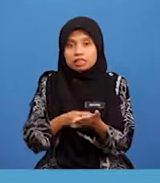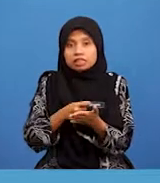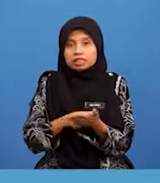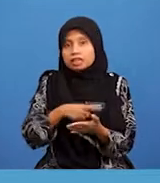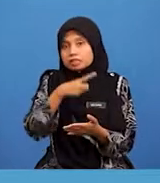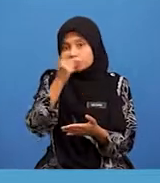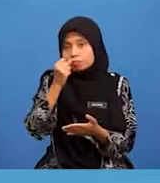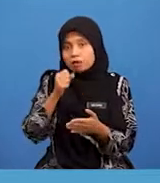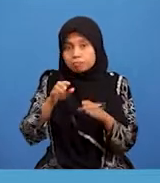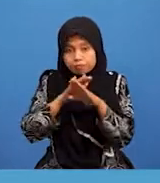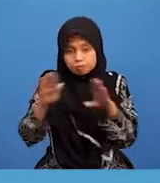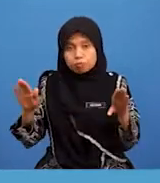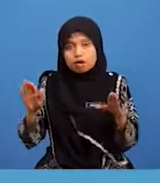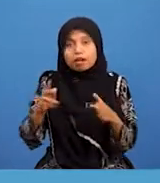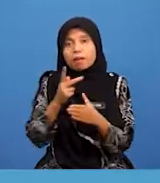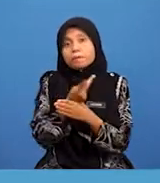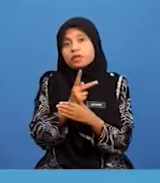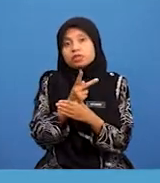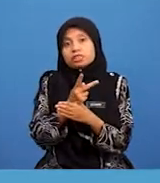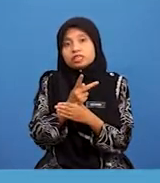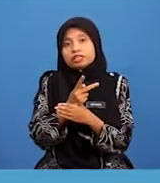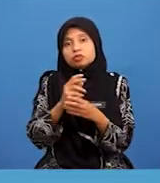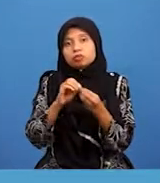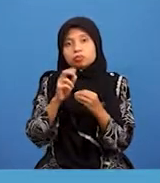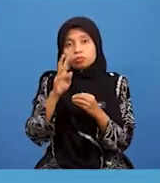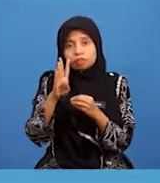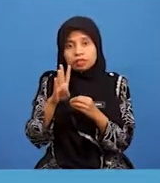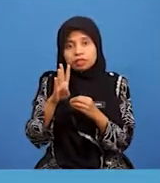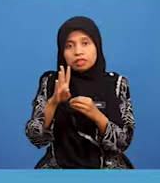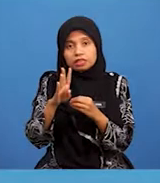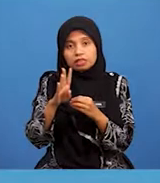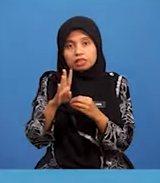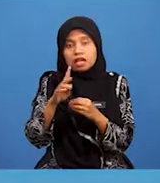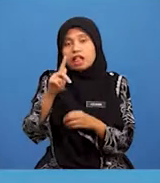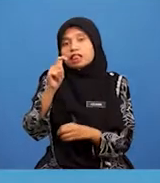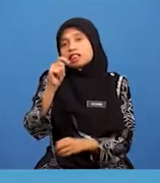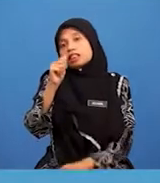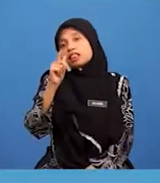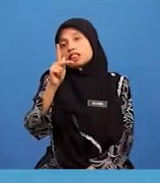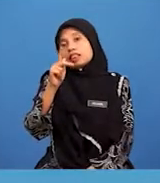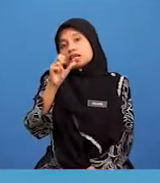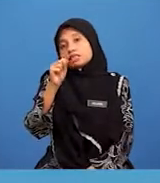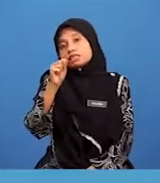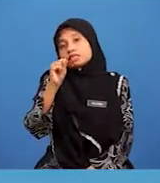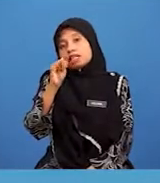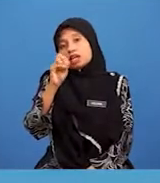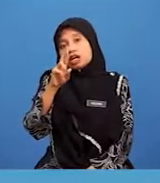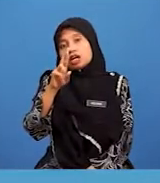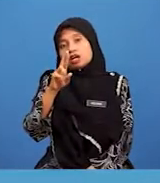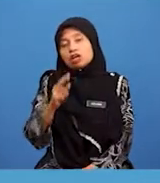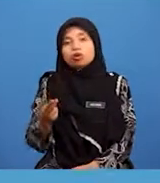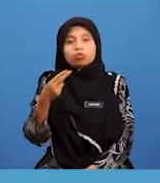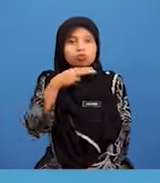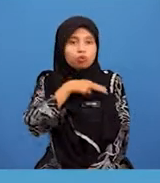sebab pembubaran perkongsian. Yang keempat, mentaksir untung atau rugi realisasi.